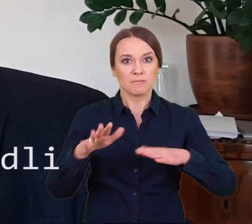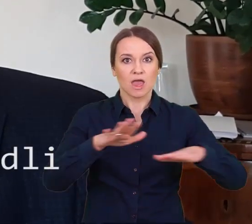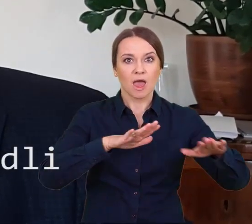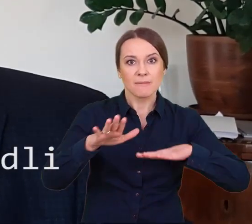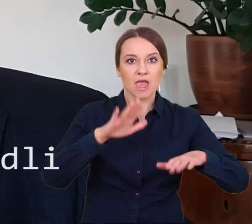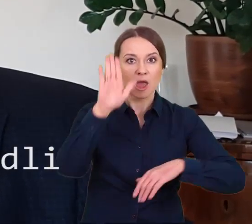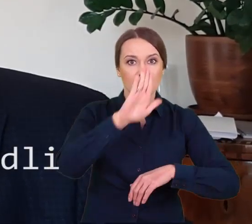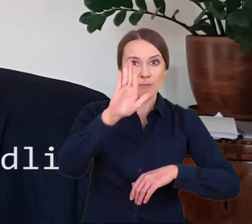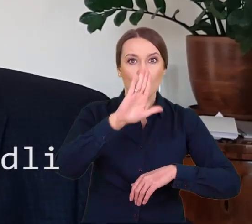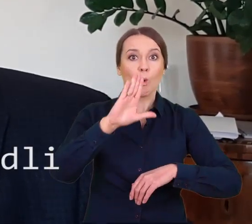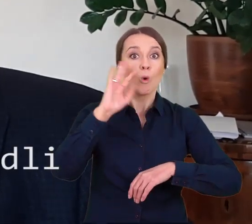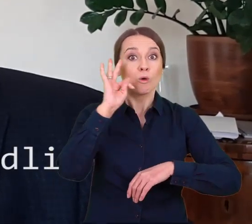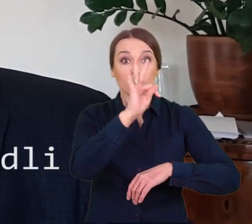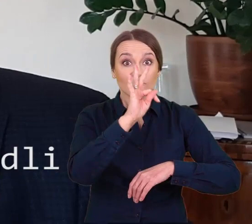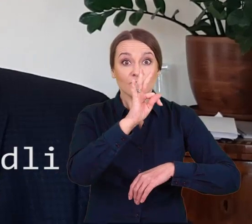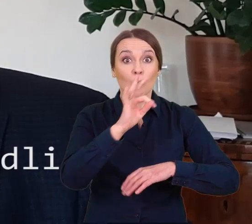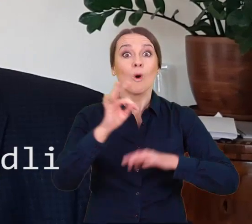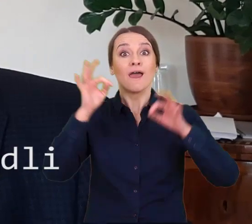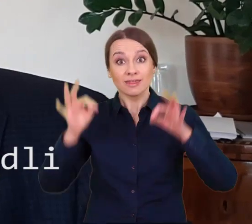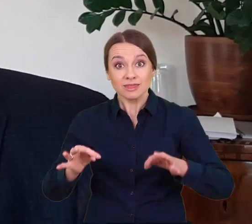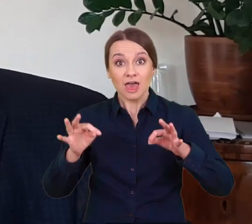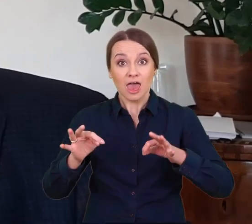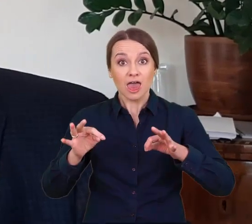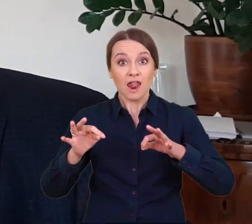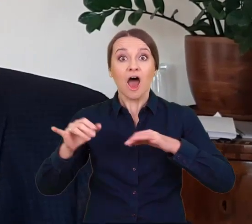miejsce zajęli boże